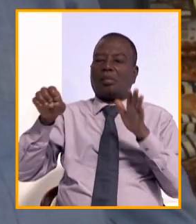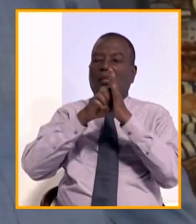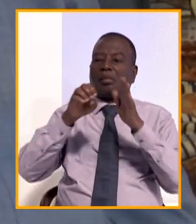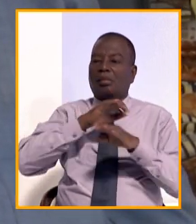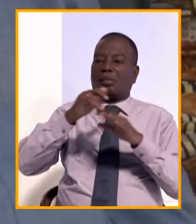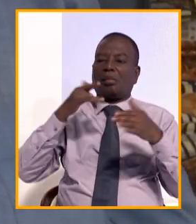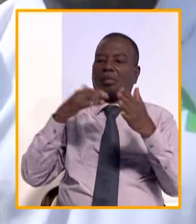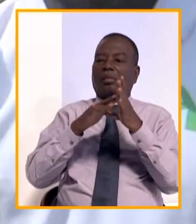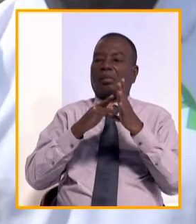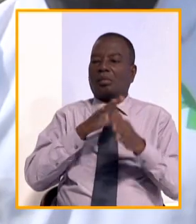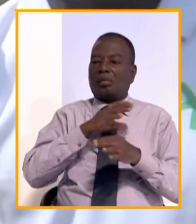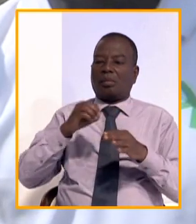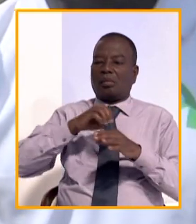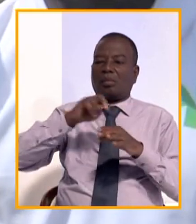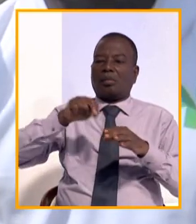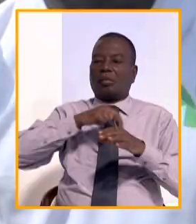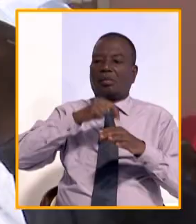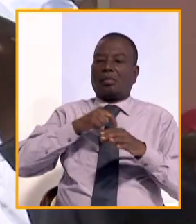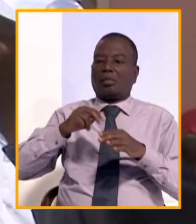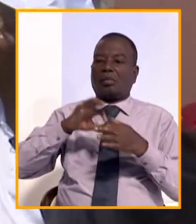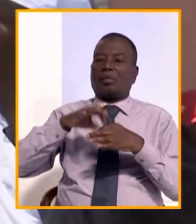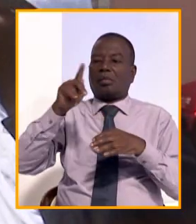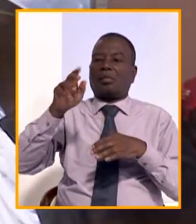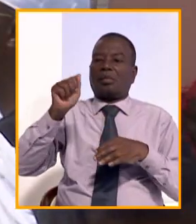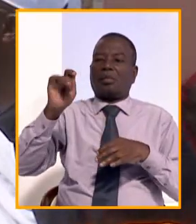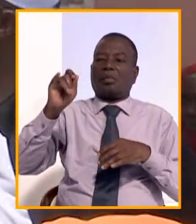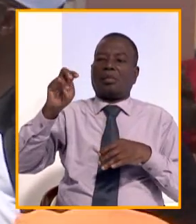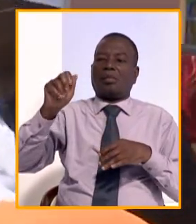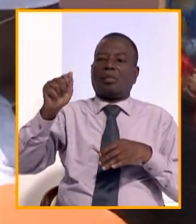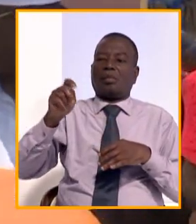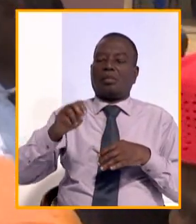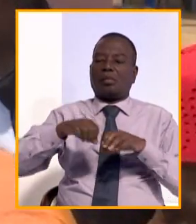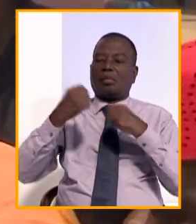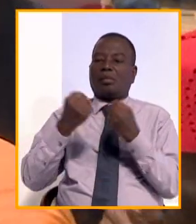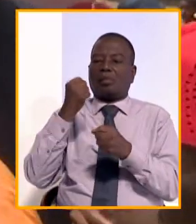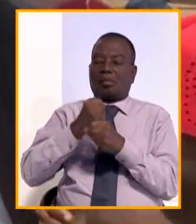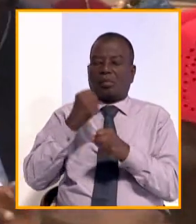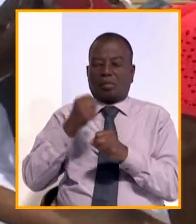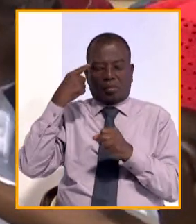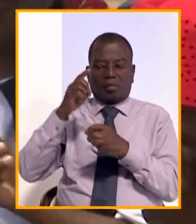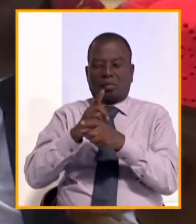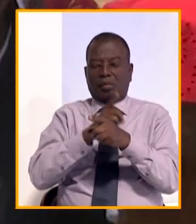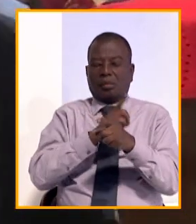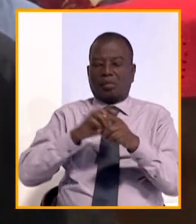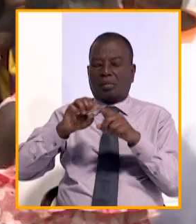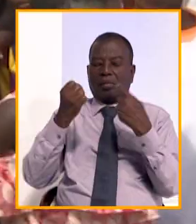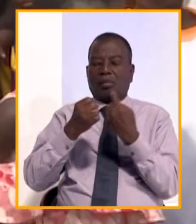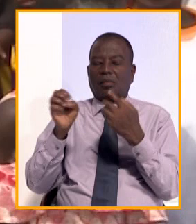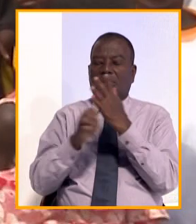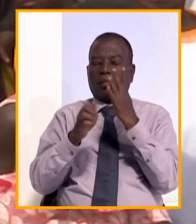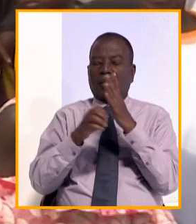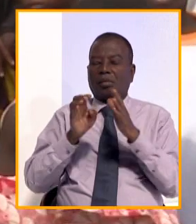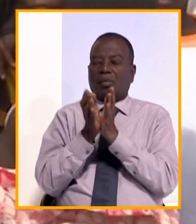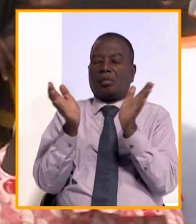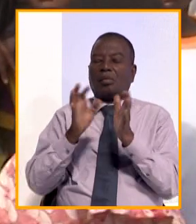fasse tache d'huile au niveau de la commune de Katula. L'association Yereta œuvre pour le développement socio-économique de la commune de Katula